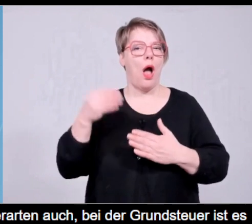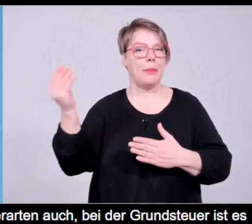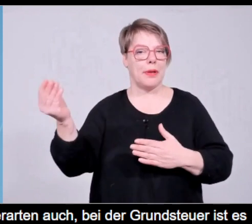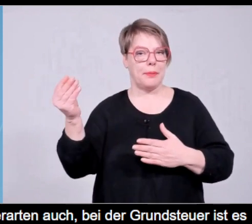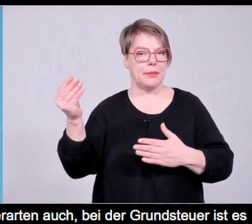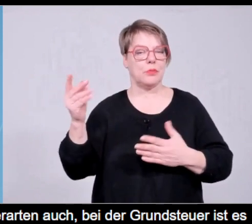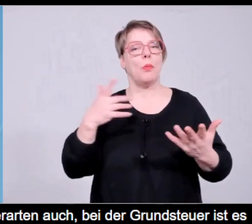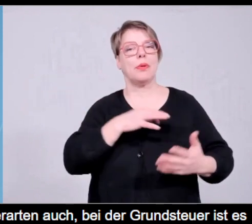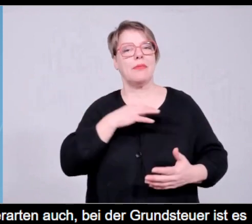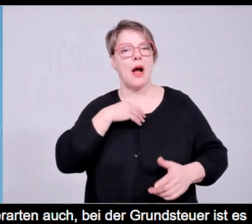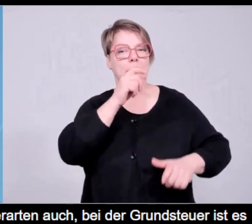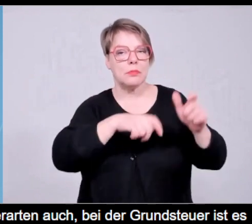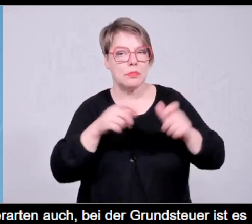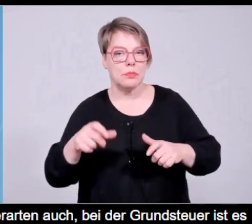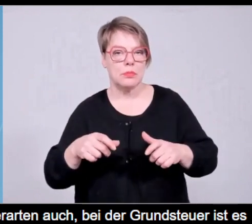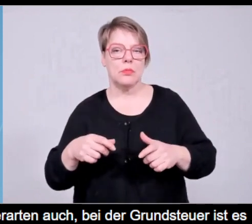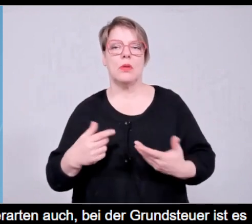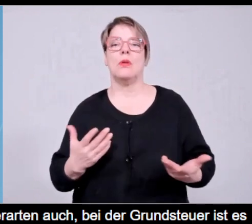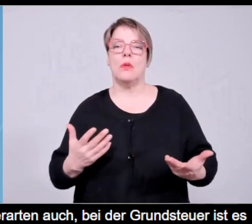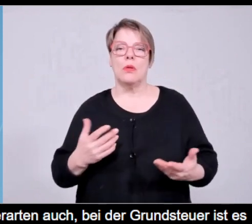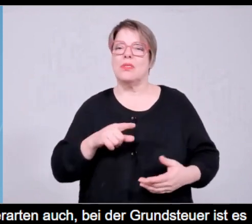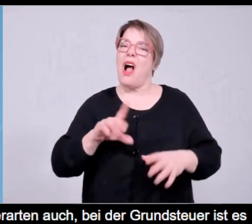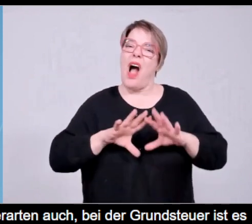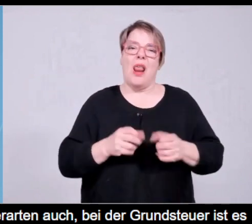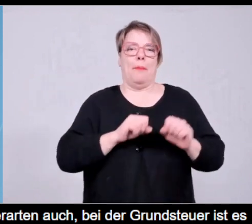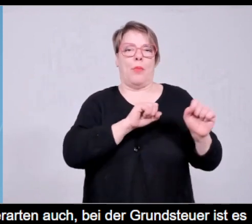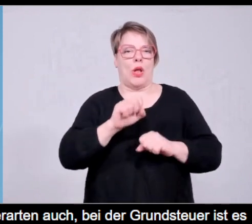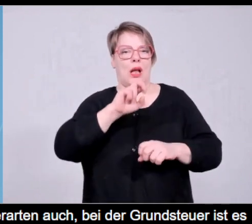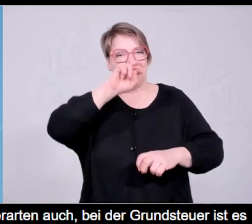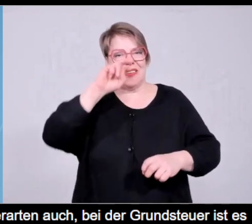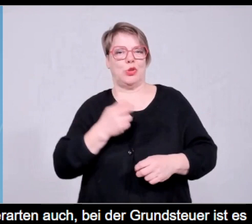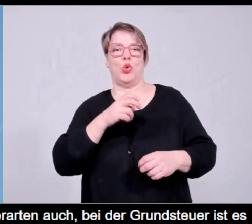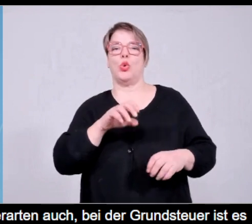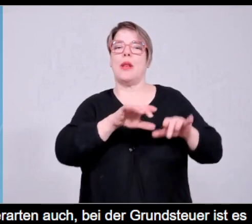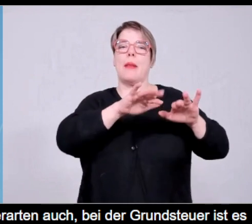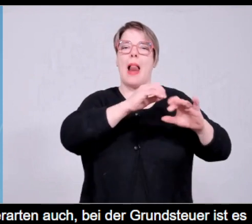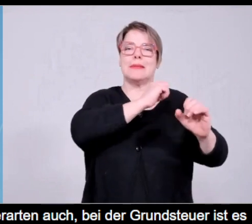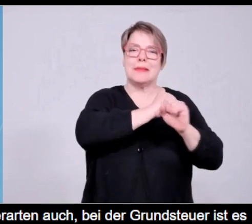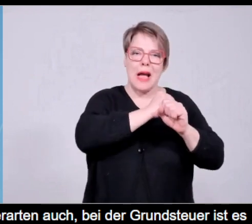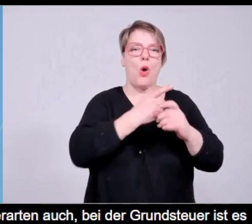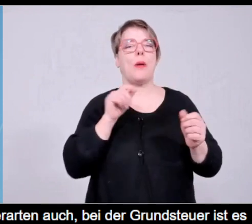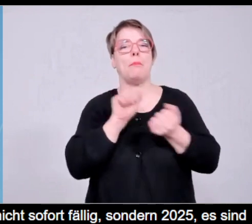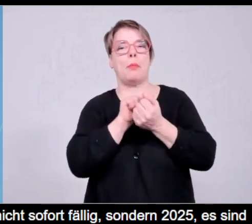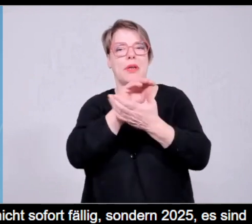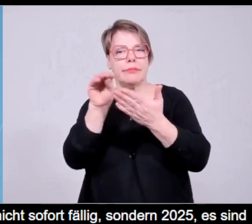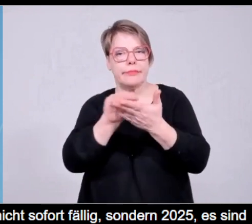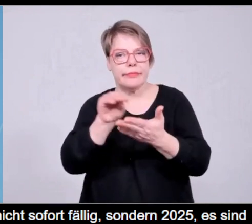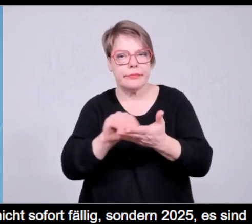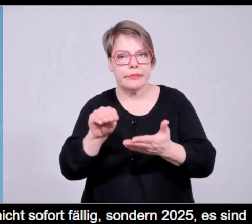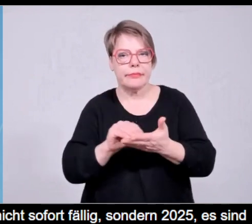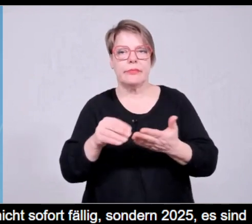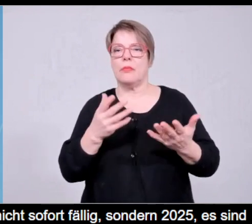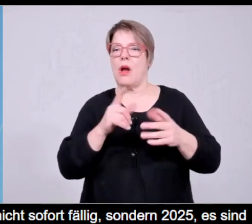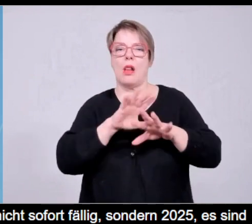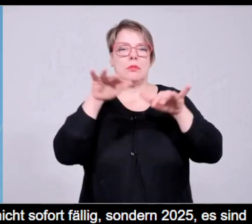abzugeben, die Erklärungen abzugeben. Und das Ganze, und ich möchte es an der Stelle nochmal sagen,